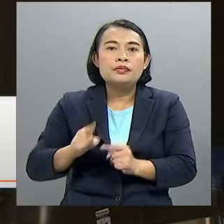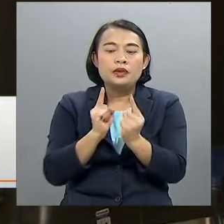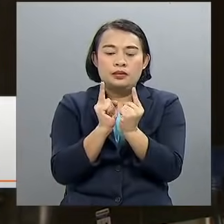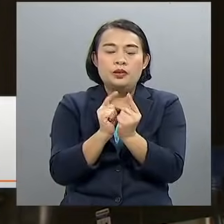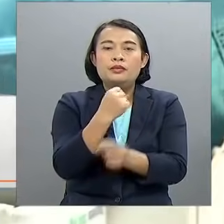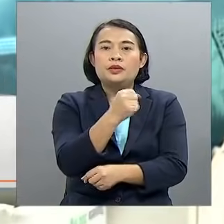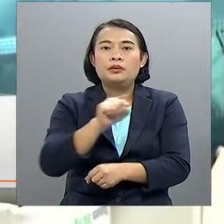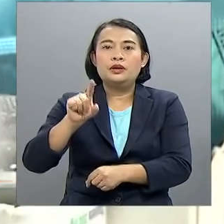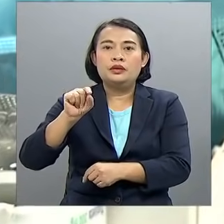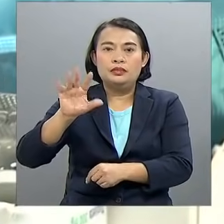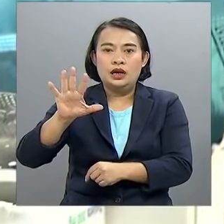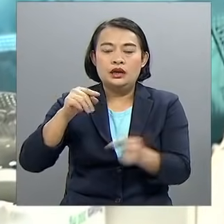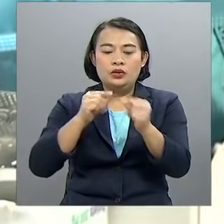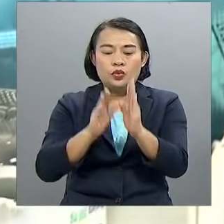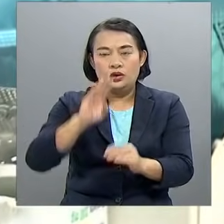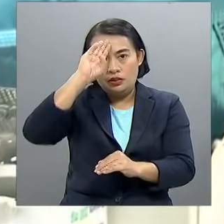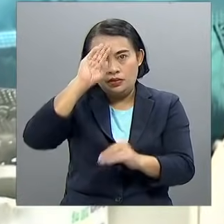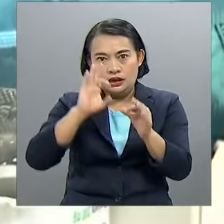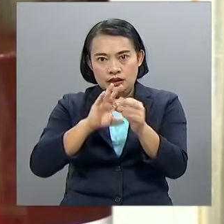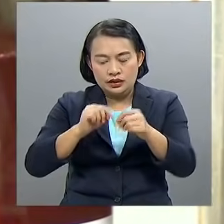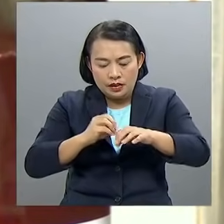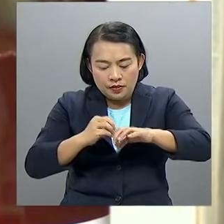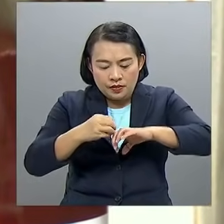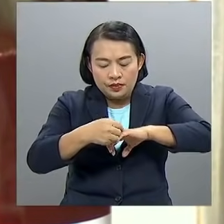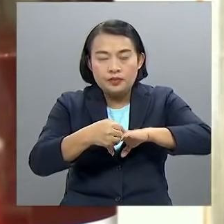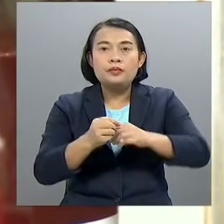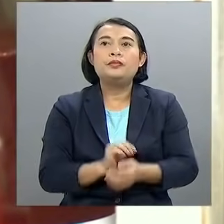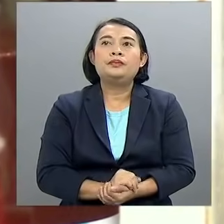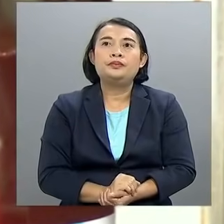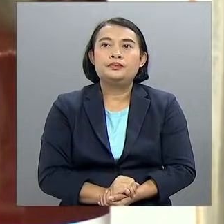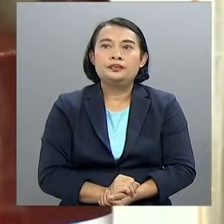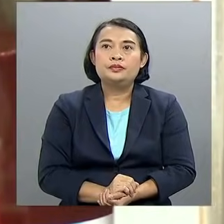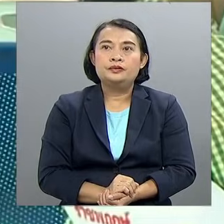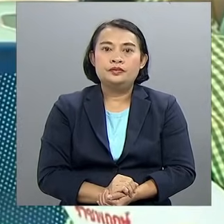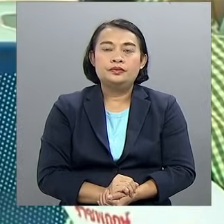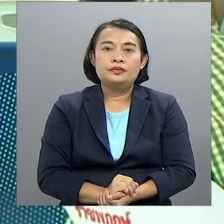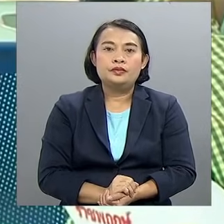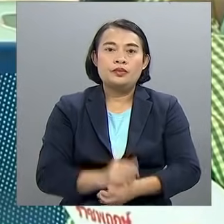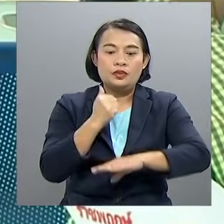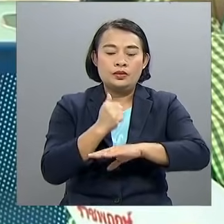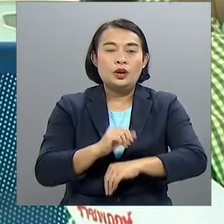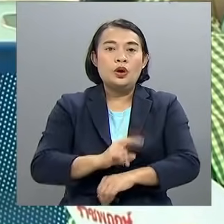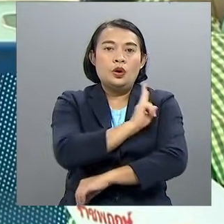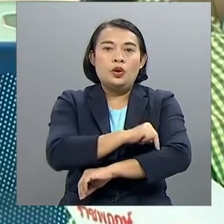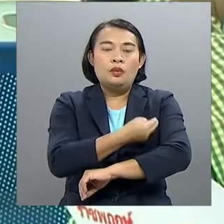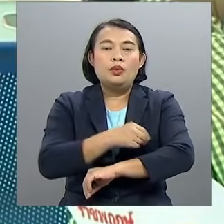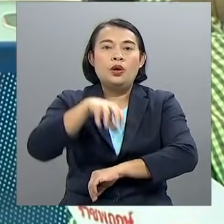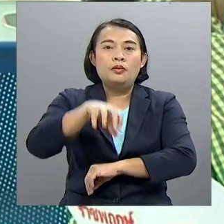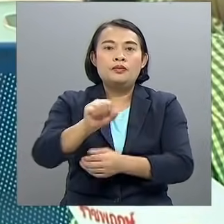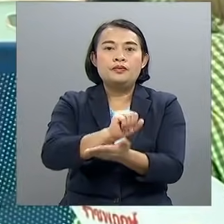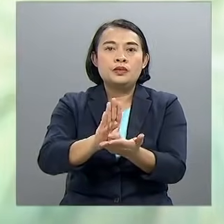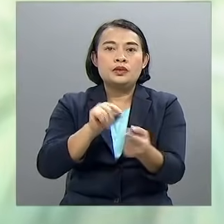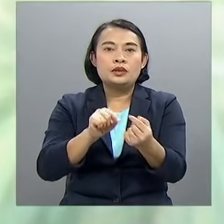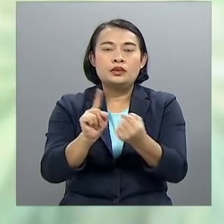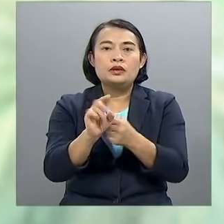ผู้ป่วยโรคเก๊าท์ครับทางด้านของนายแพทย์อเนกกนกศิลป์นั้นเป็นพวกในการสถาบันโรคทรวงอกกรมการแพทย์แนะนำถึง